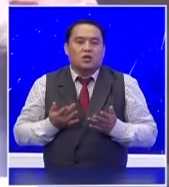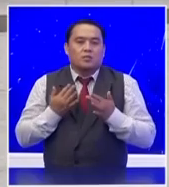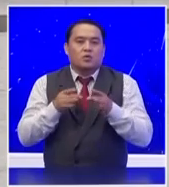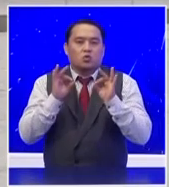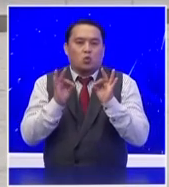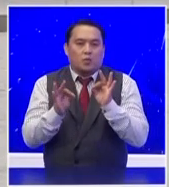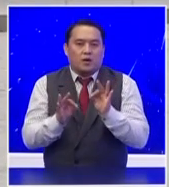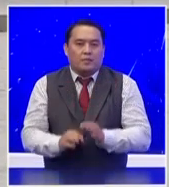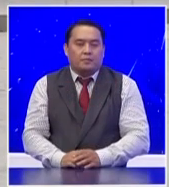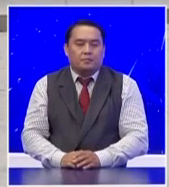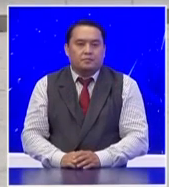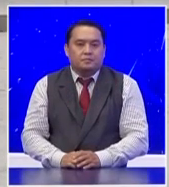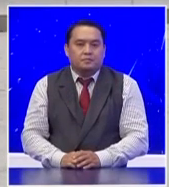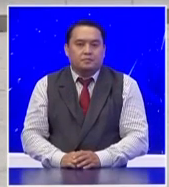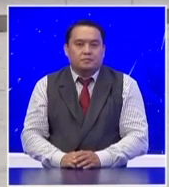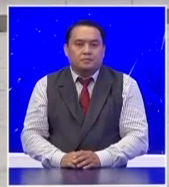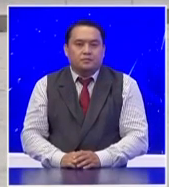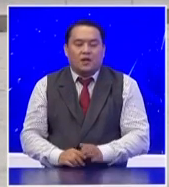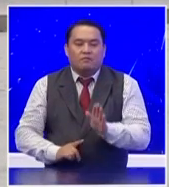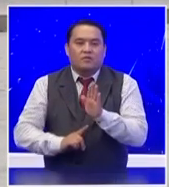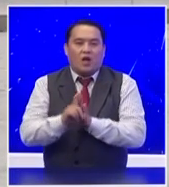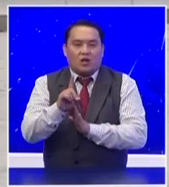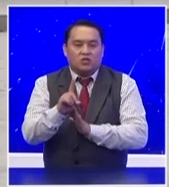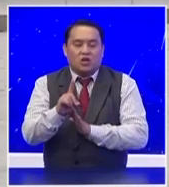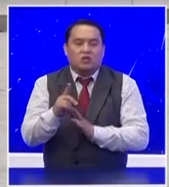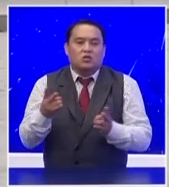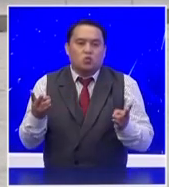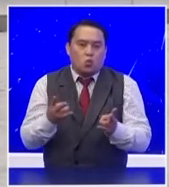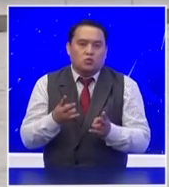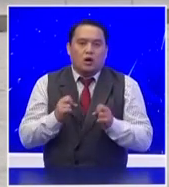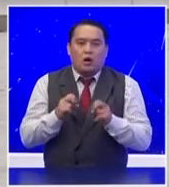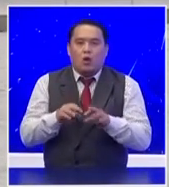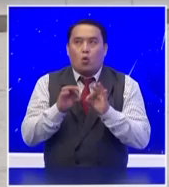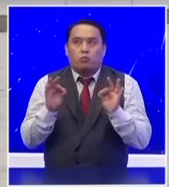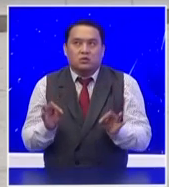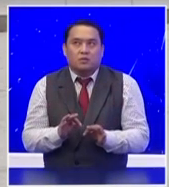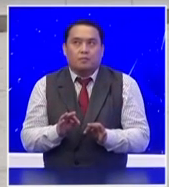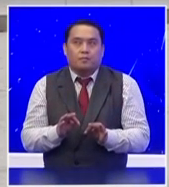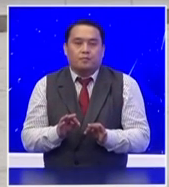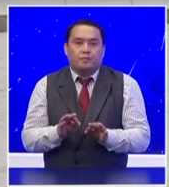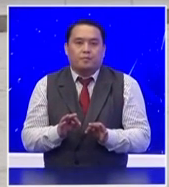норм. На начальном этапе выход с положения, то есть находили таким образом,